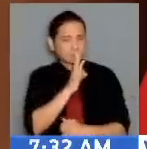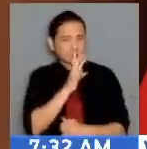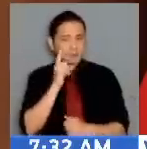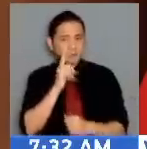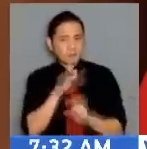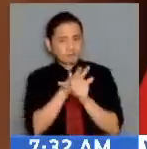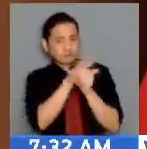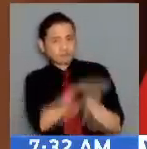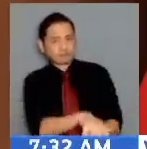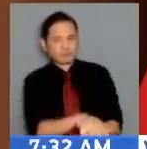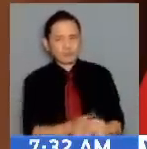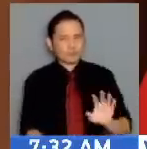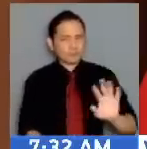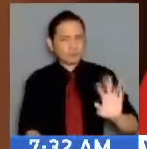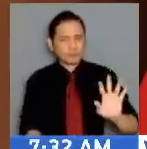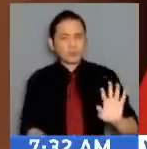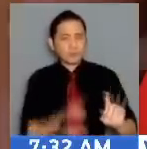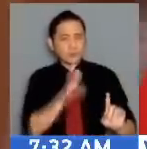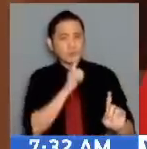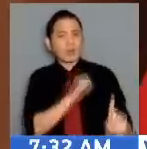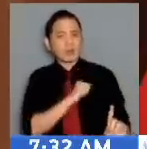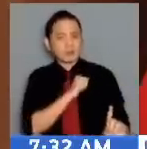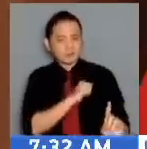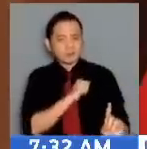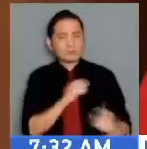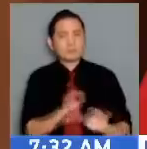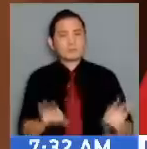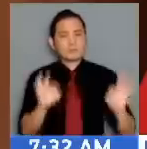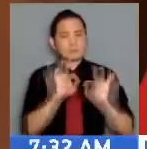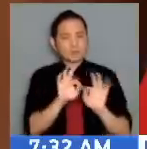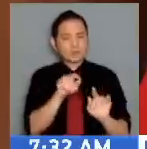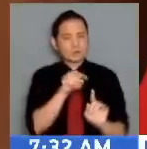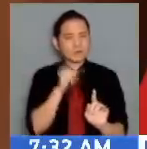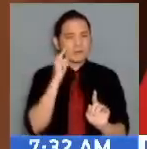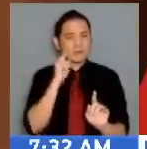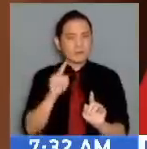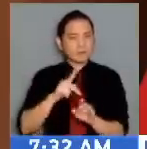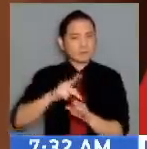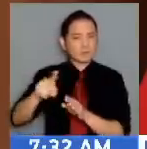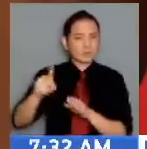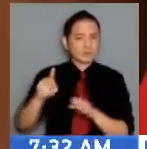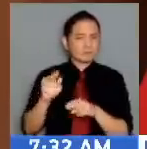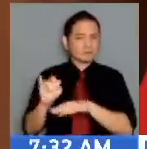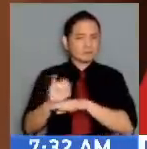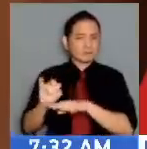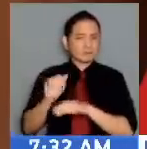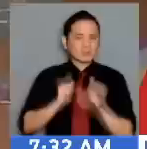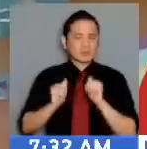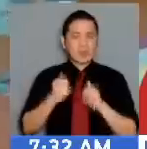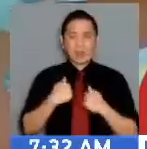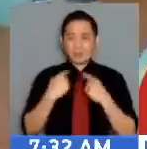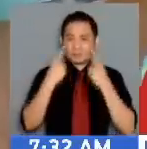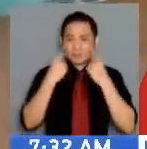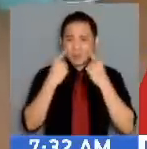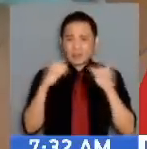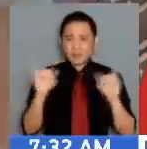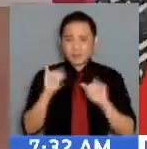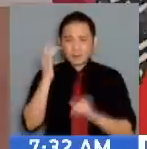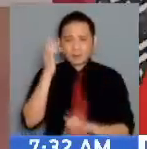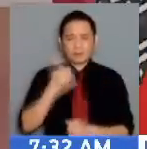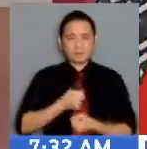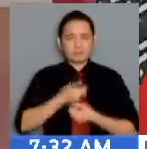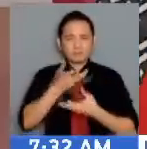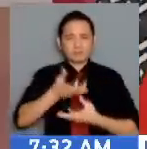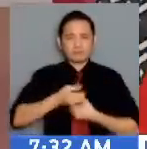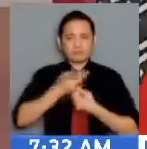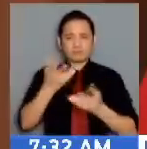hindi ganyan yung ugali, Alex. I hope you understand. Okay. Naiyak din ako because nagsalita ako because I had to spill my heart out. Naging maayos daw ang